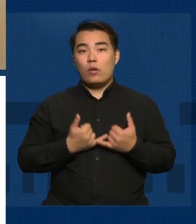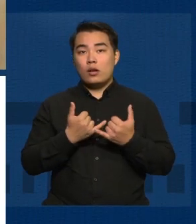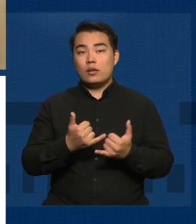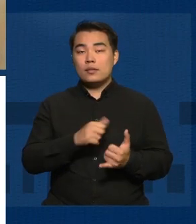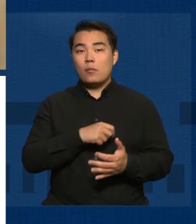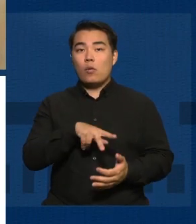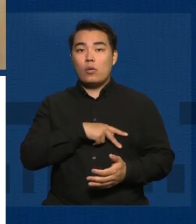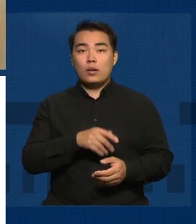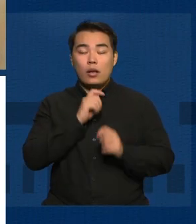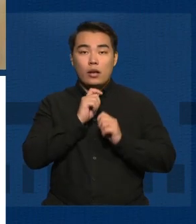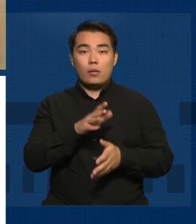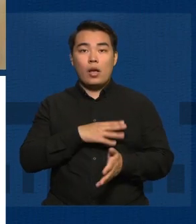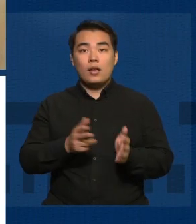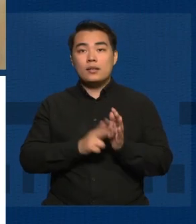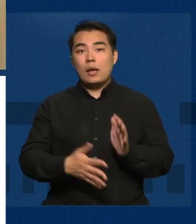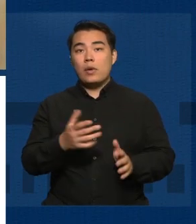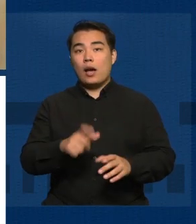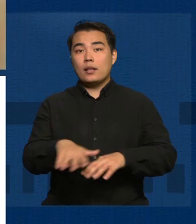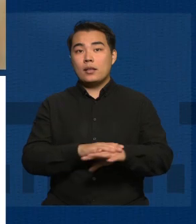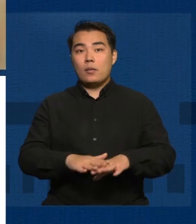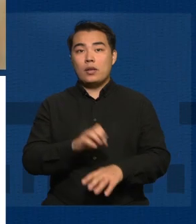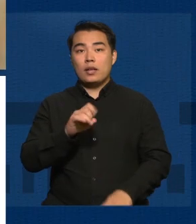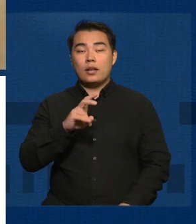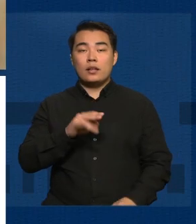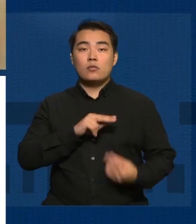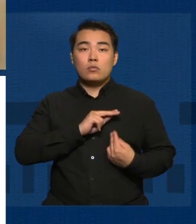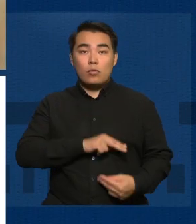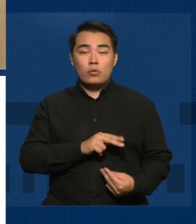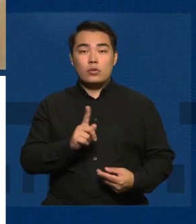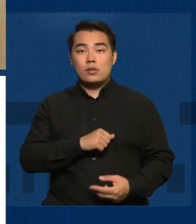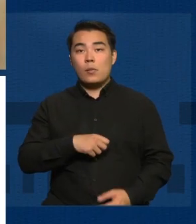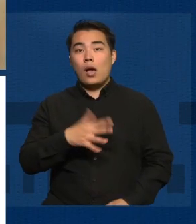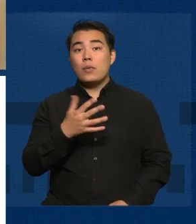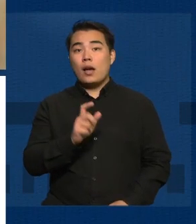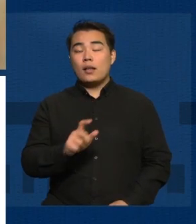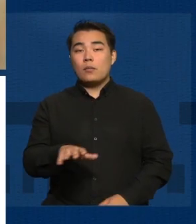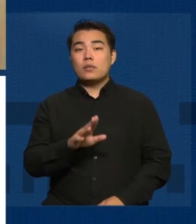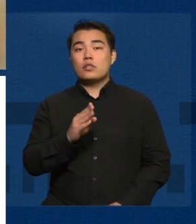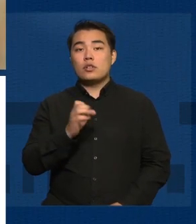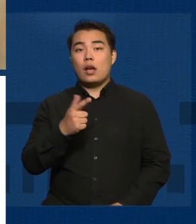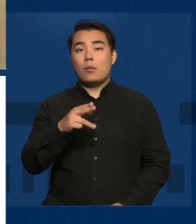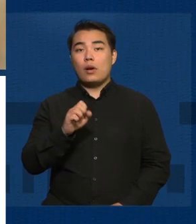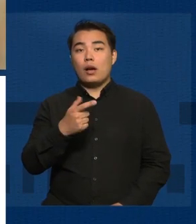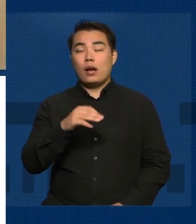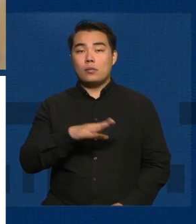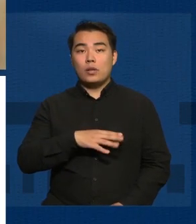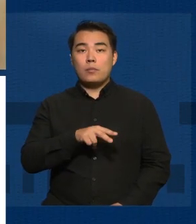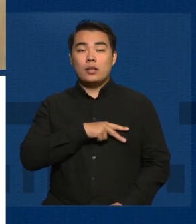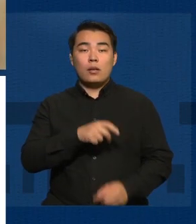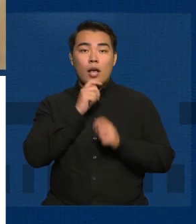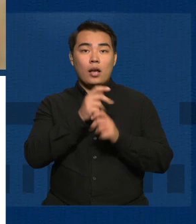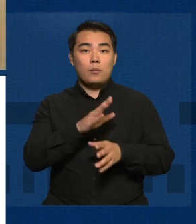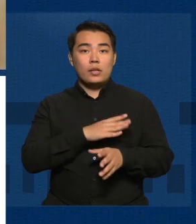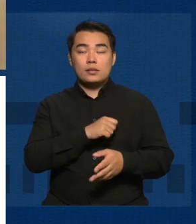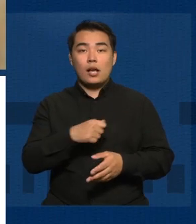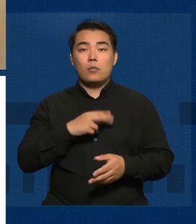орденінің кавалері атанды. 85 адамға ерен еңбегі үшін, ал 5 азаматқа шапағат медаль табысталды. Ерен